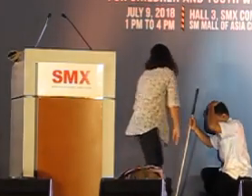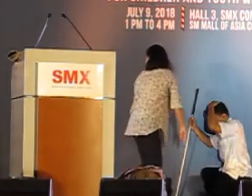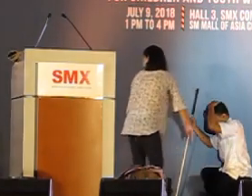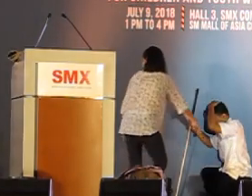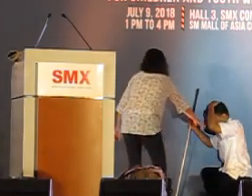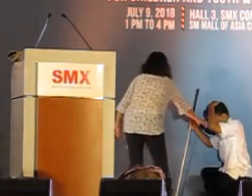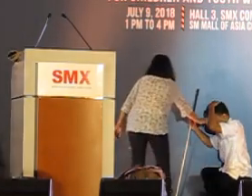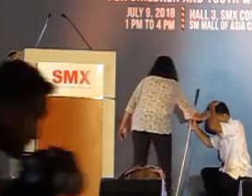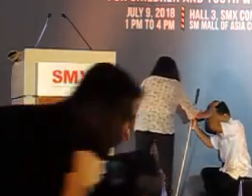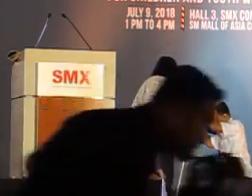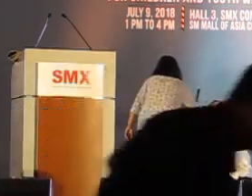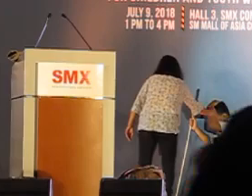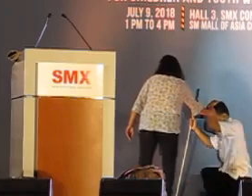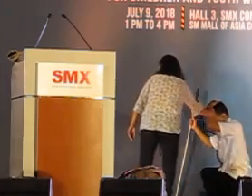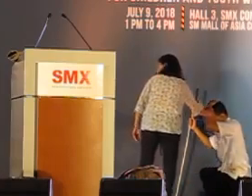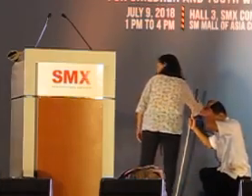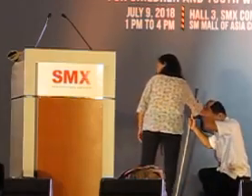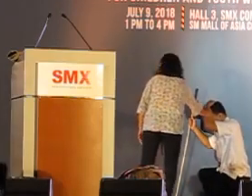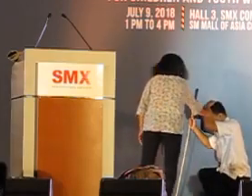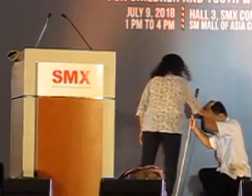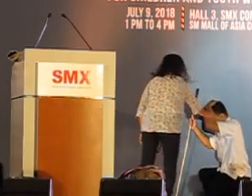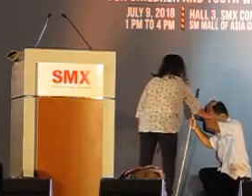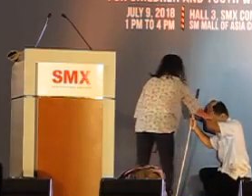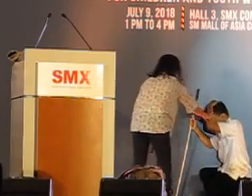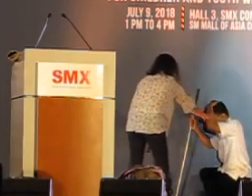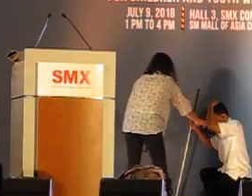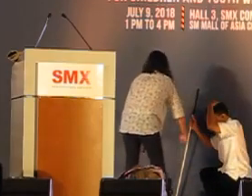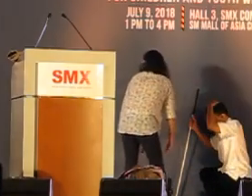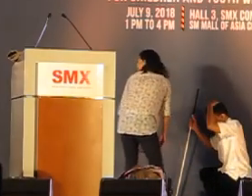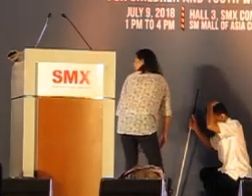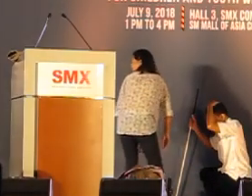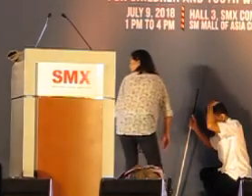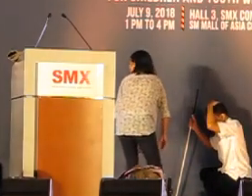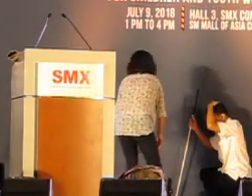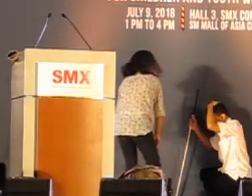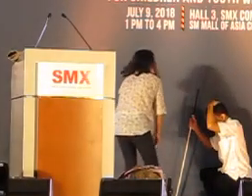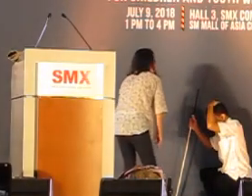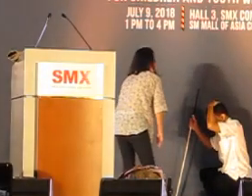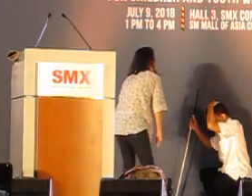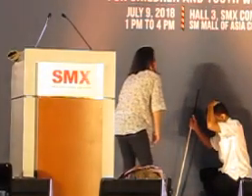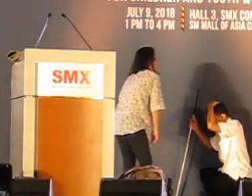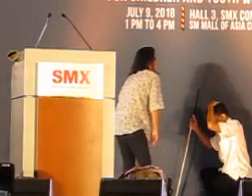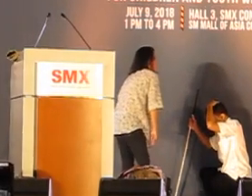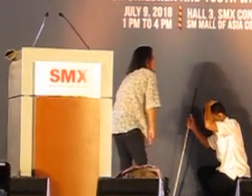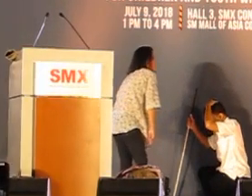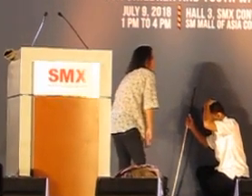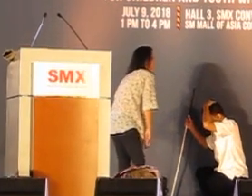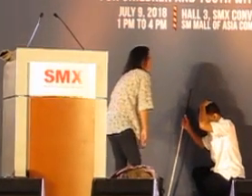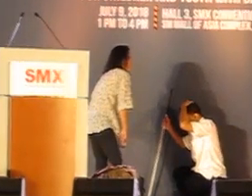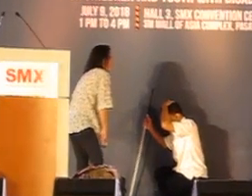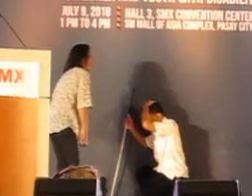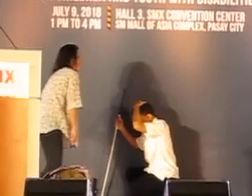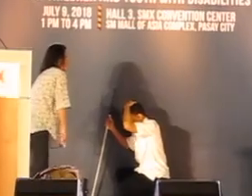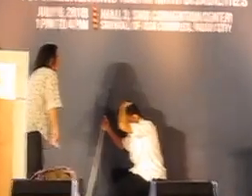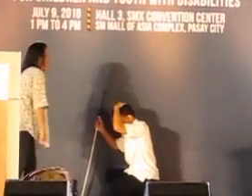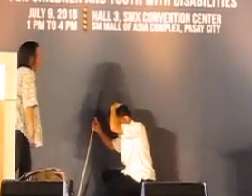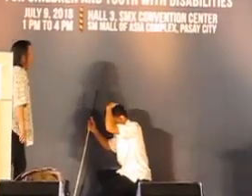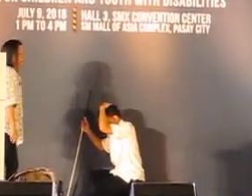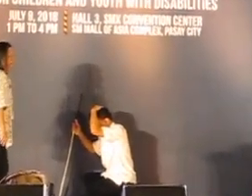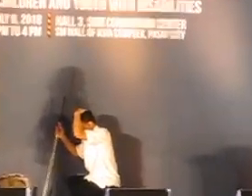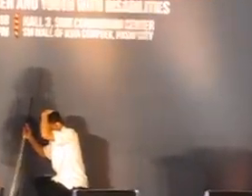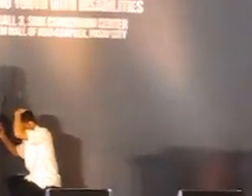down. Yun, dali po, step down. Step down. Lahat kay last yan. Ang role,